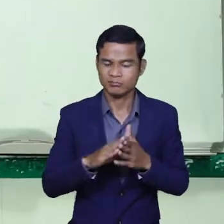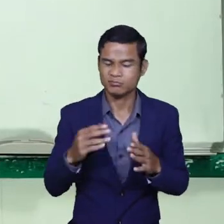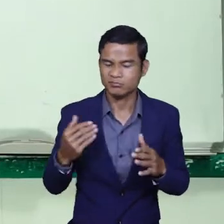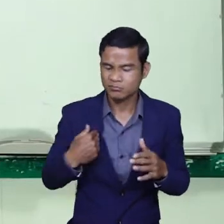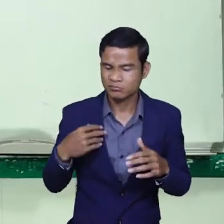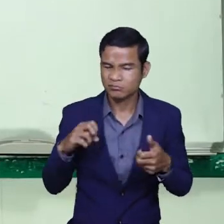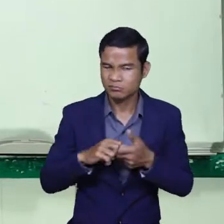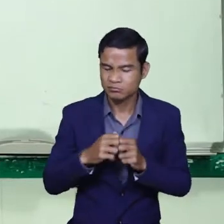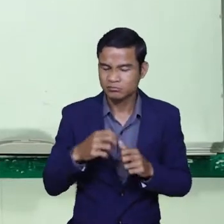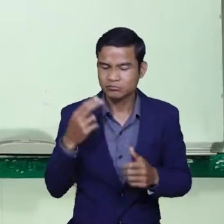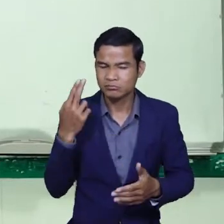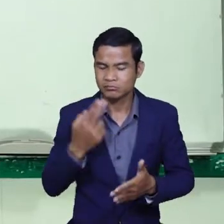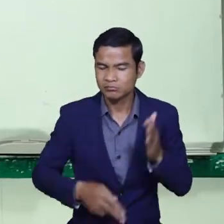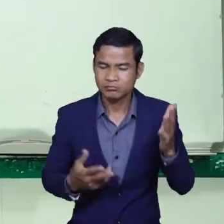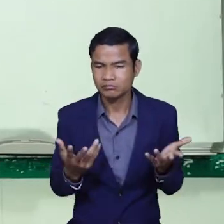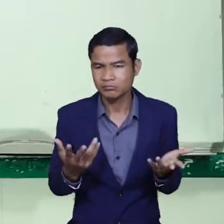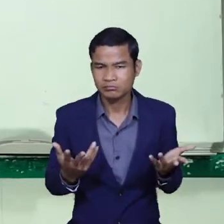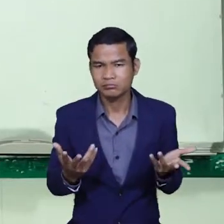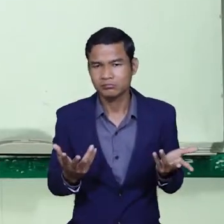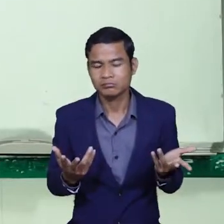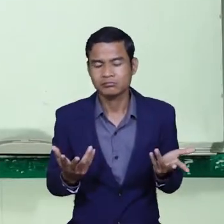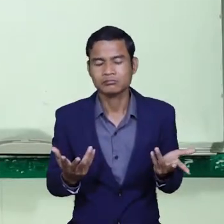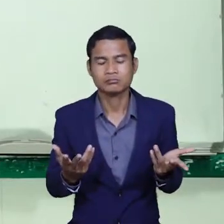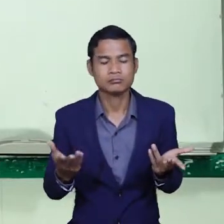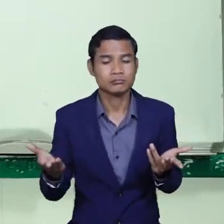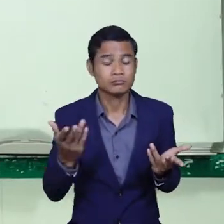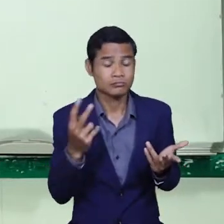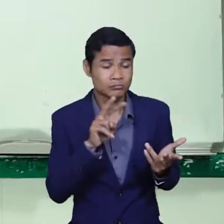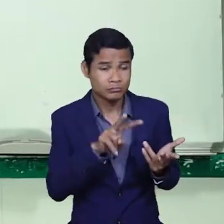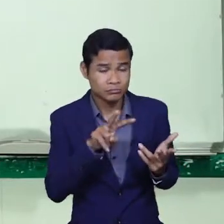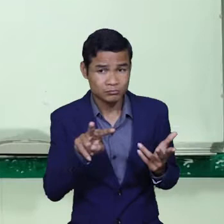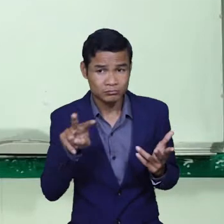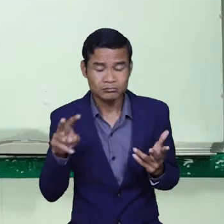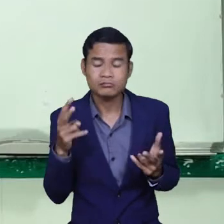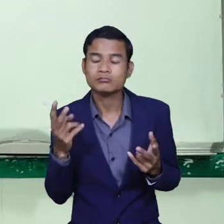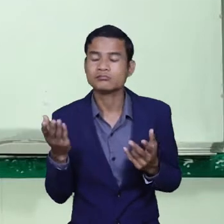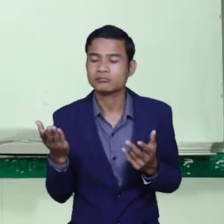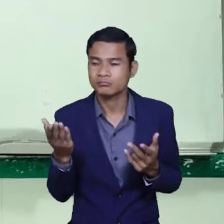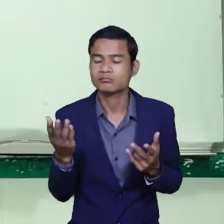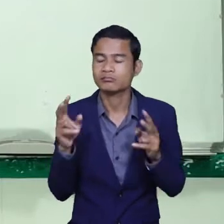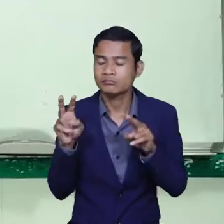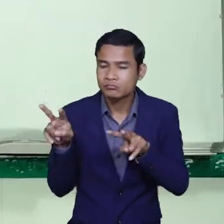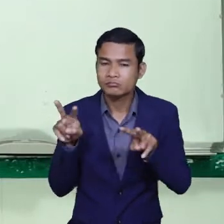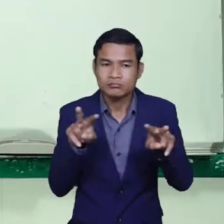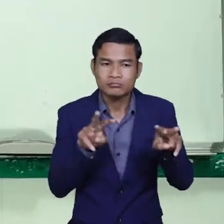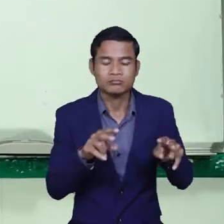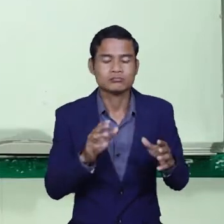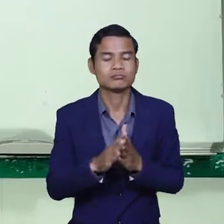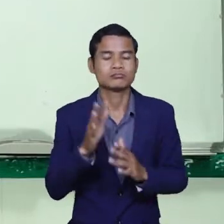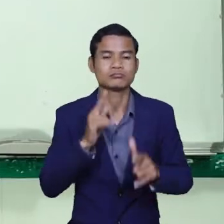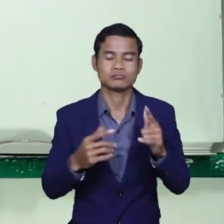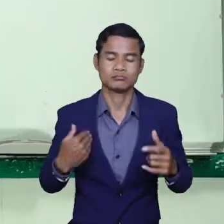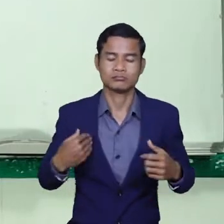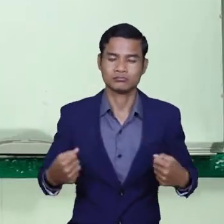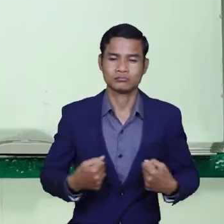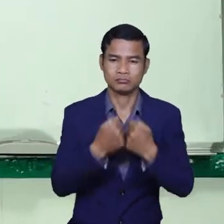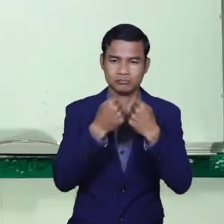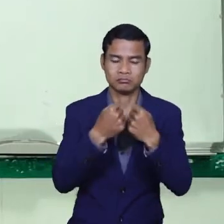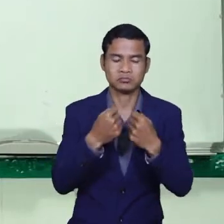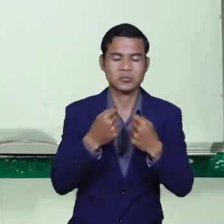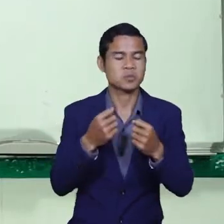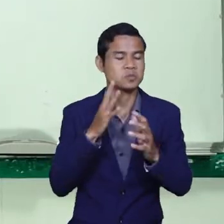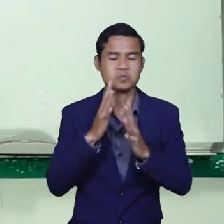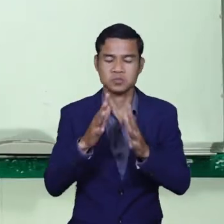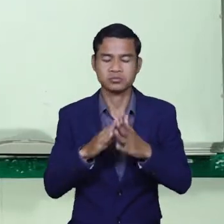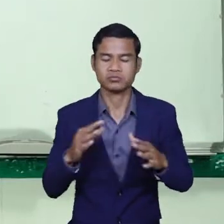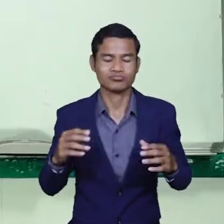បញ្ហាអ្វីកើតឡើងចាបើកូនធ្លាប់ឃើញណាកូនណាចាគឺបើសិនជាគ្រោះថ្នាក់នឹងចាធ្ងន់ធ្ងរចាអាចប